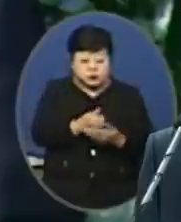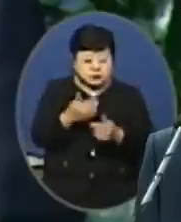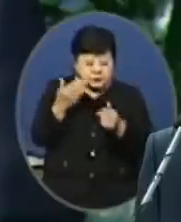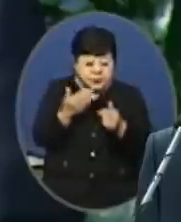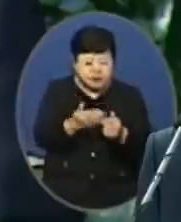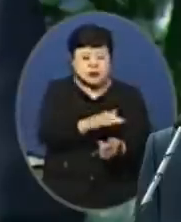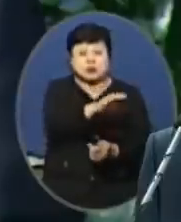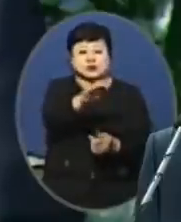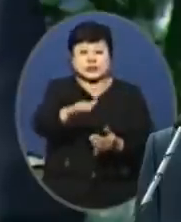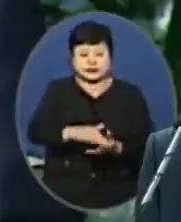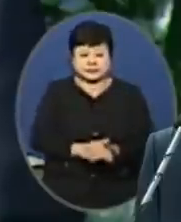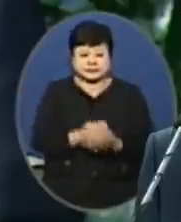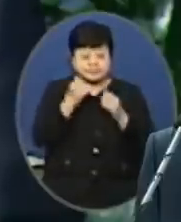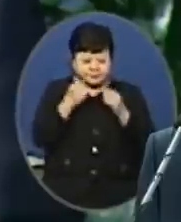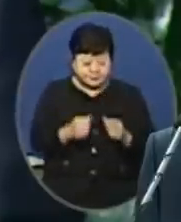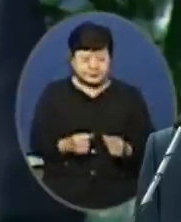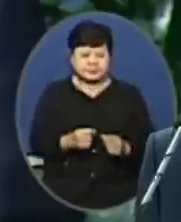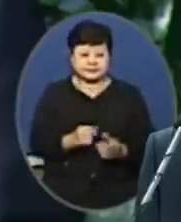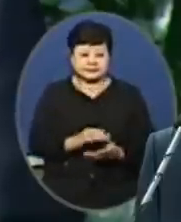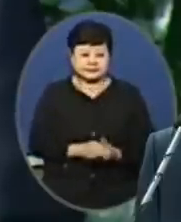주님께서는 우리의 삶을